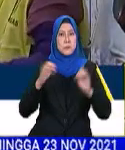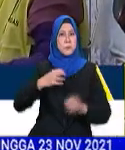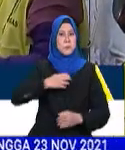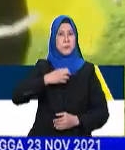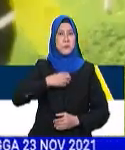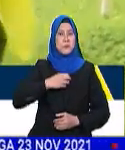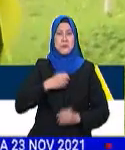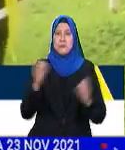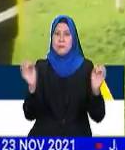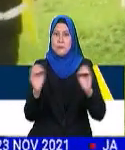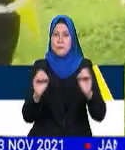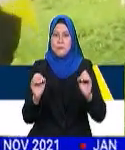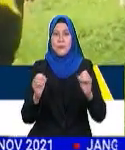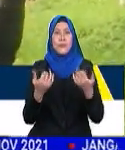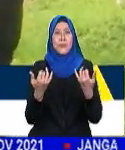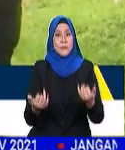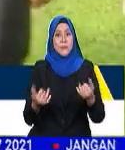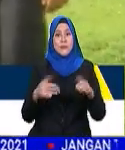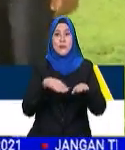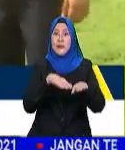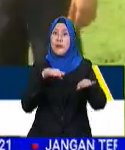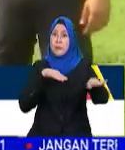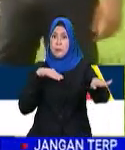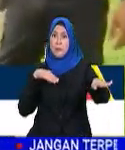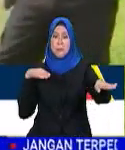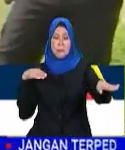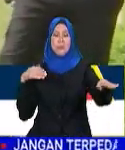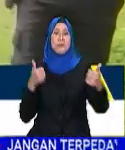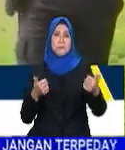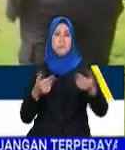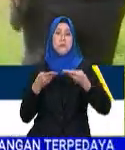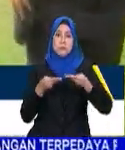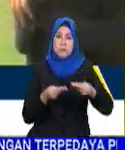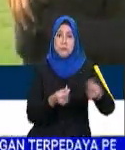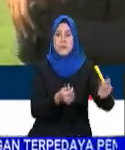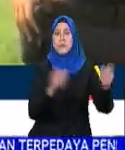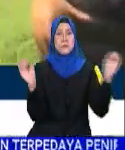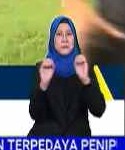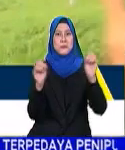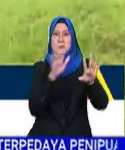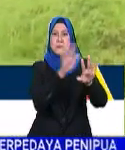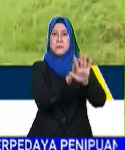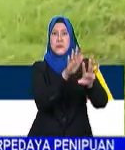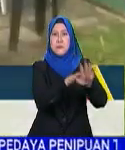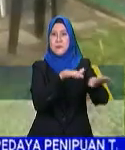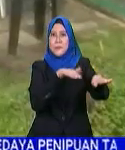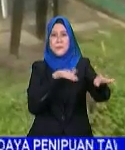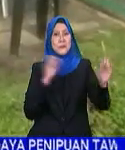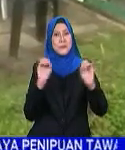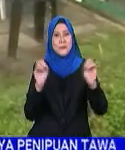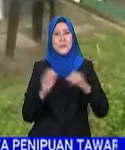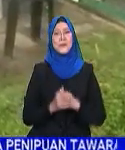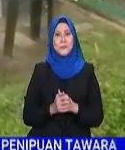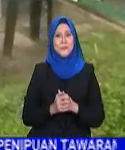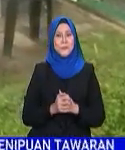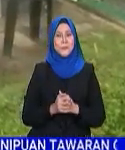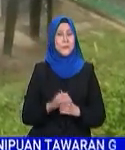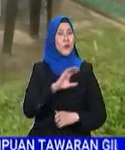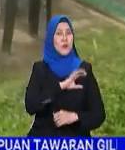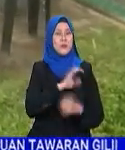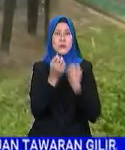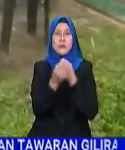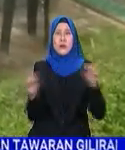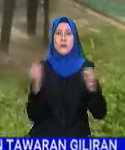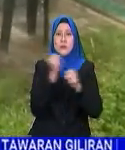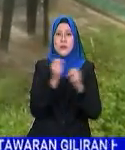daripada pengundi. Keadaan trafik juga katanya terkawal dan tiada kesesakan teruk. Polis Melaka sudah menyediakan anggota